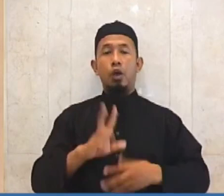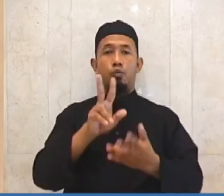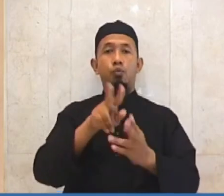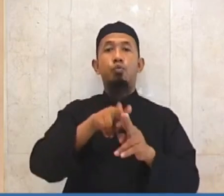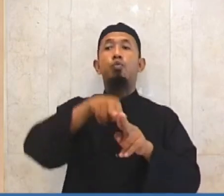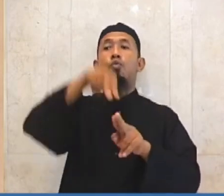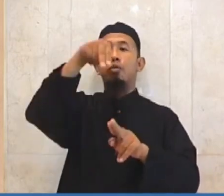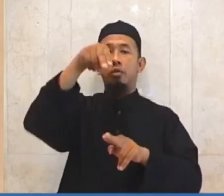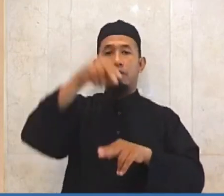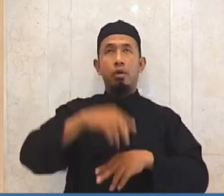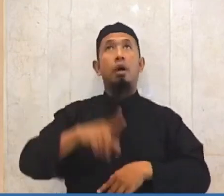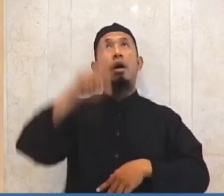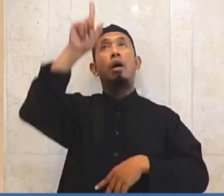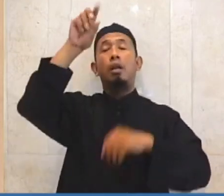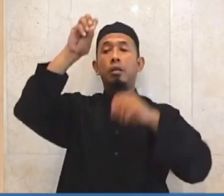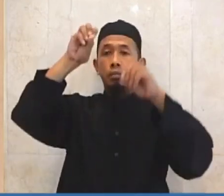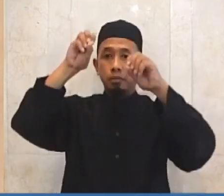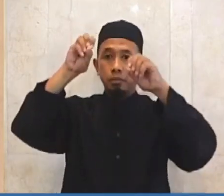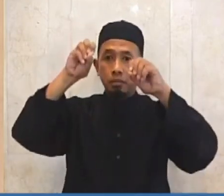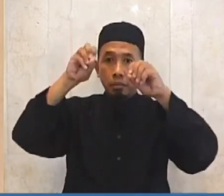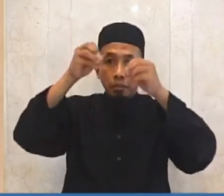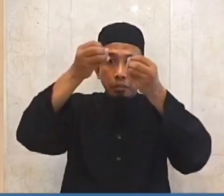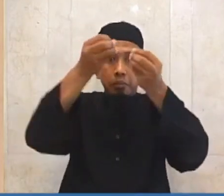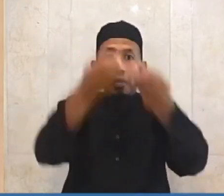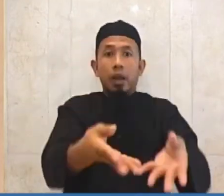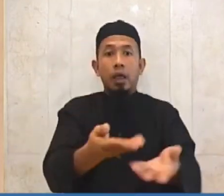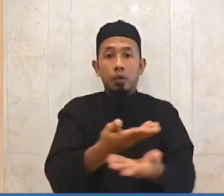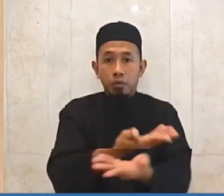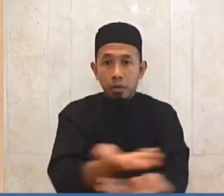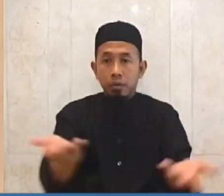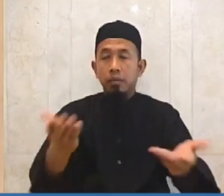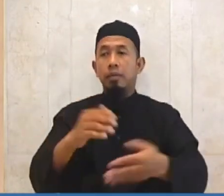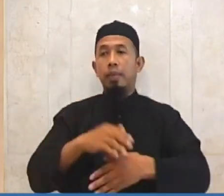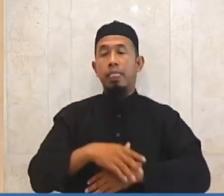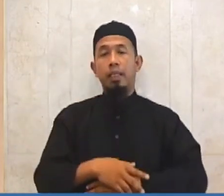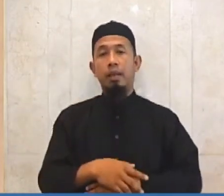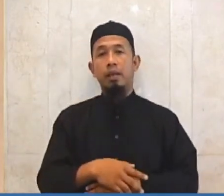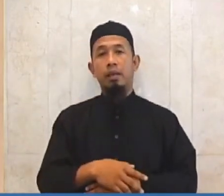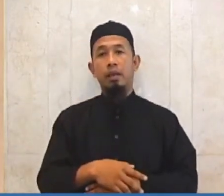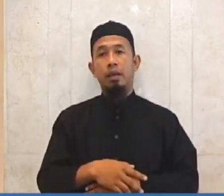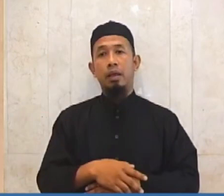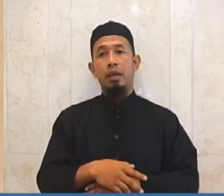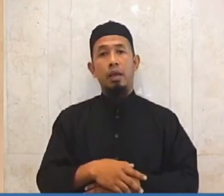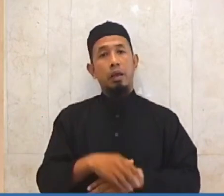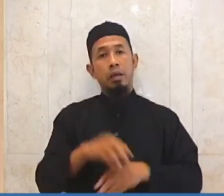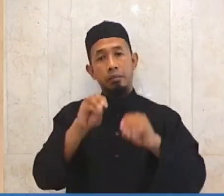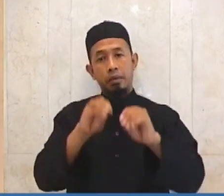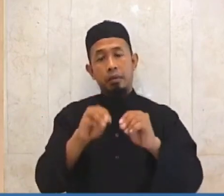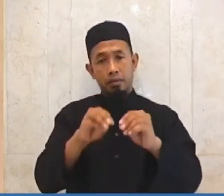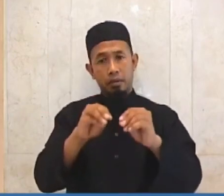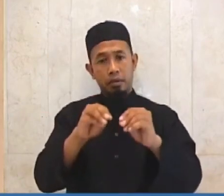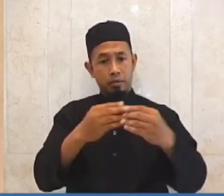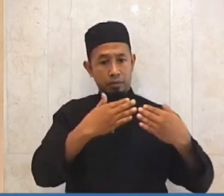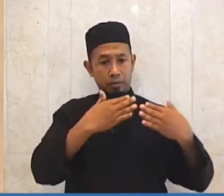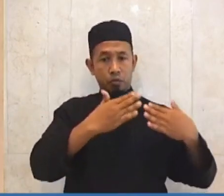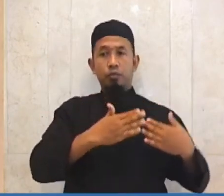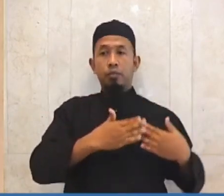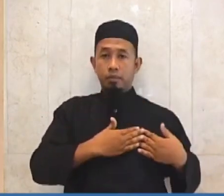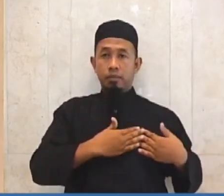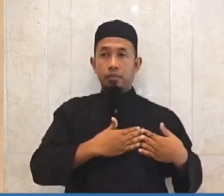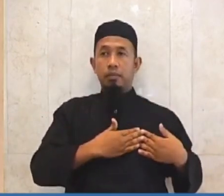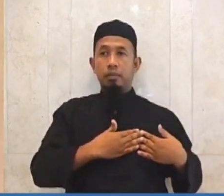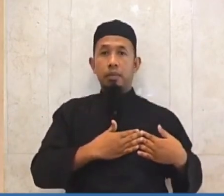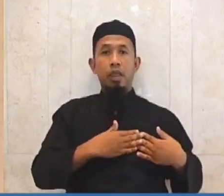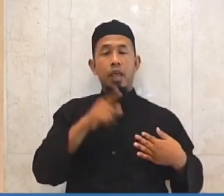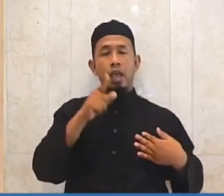diberikan oleh Allah subhanahu wa taala kepada kita manusiaingga binaan spiritual juga menjadi bagian